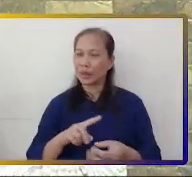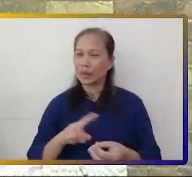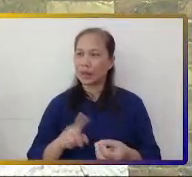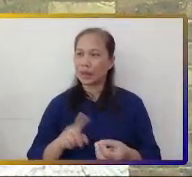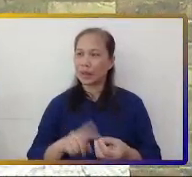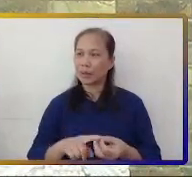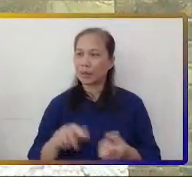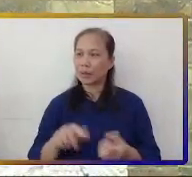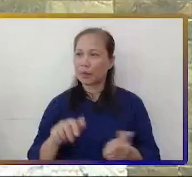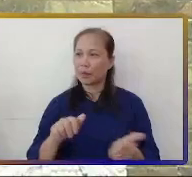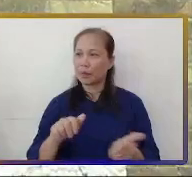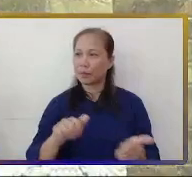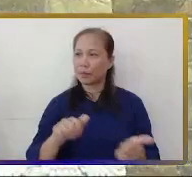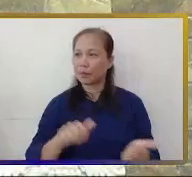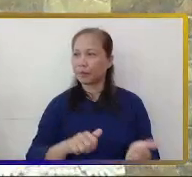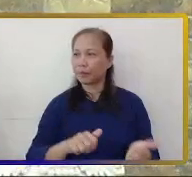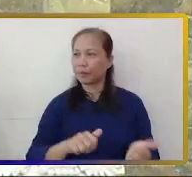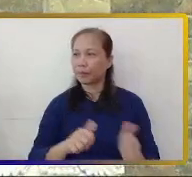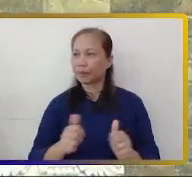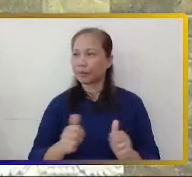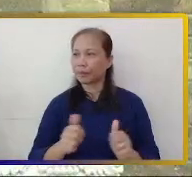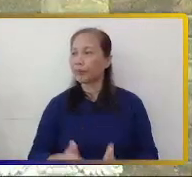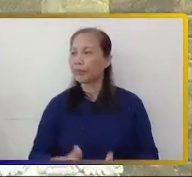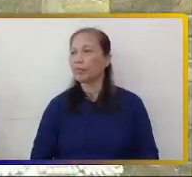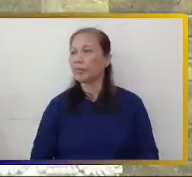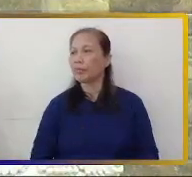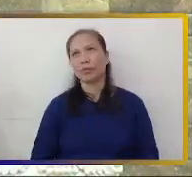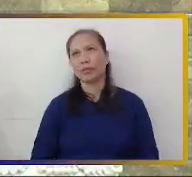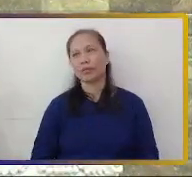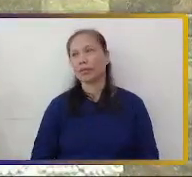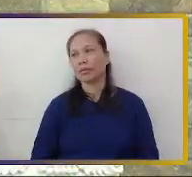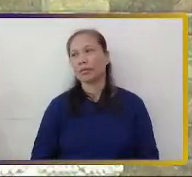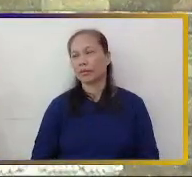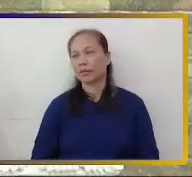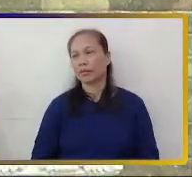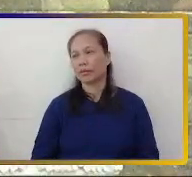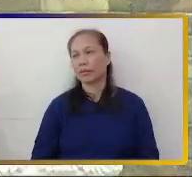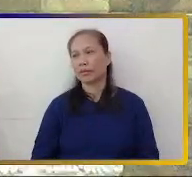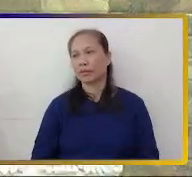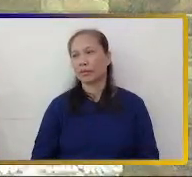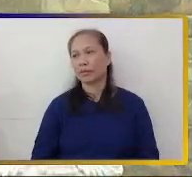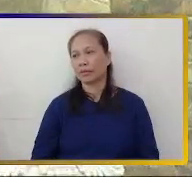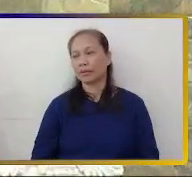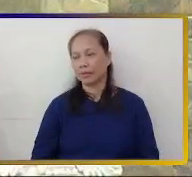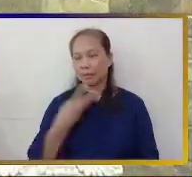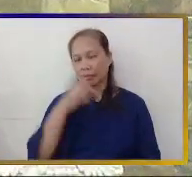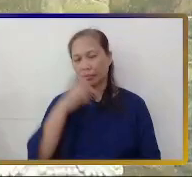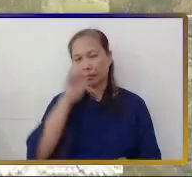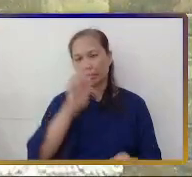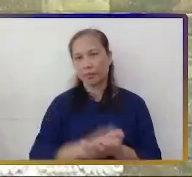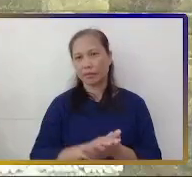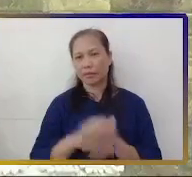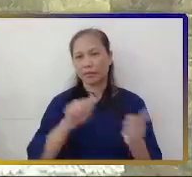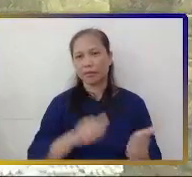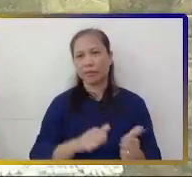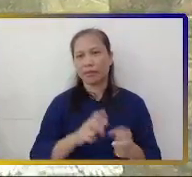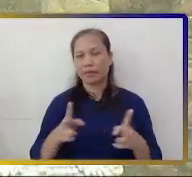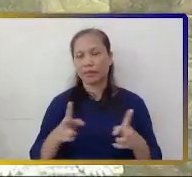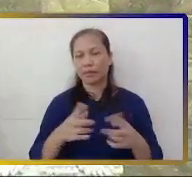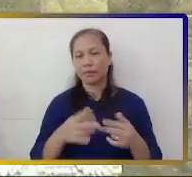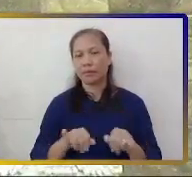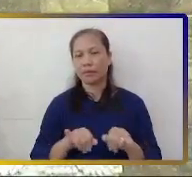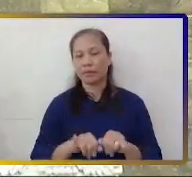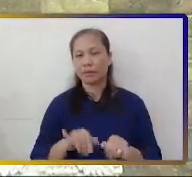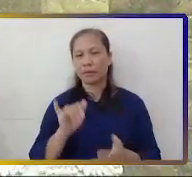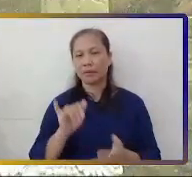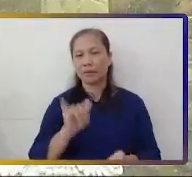kasimple kinalaban po sila because they reject infant baptism we that baptism is in fact as far